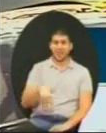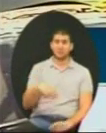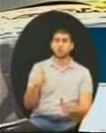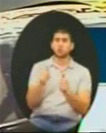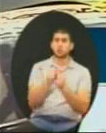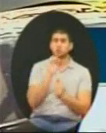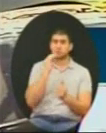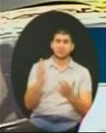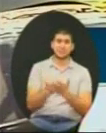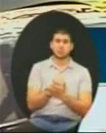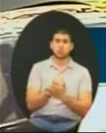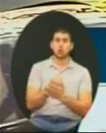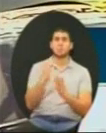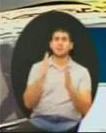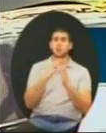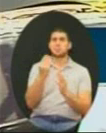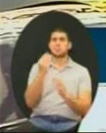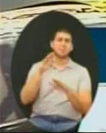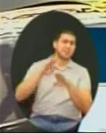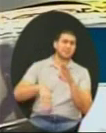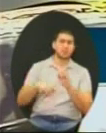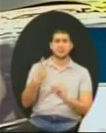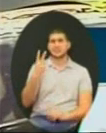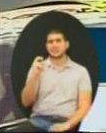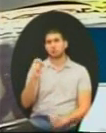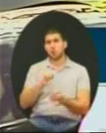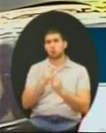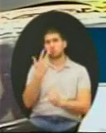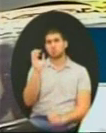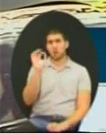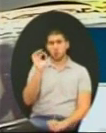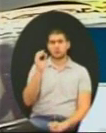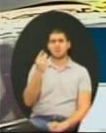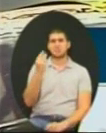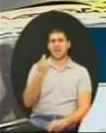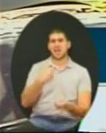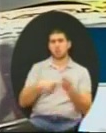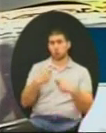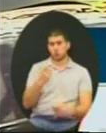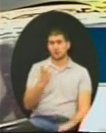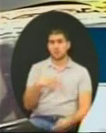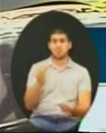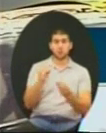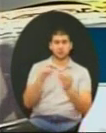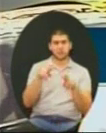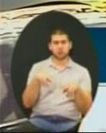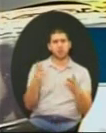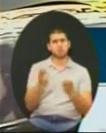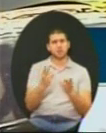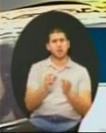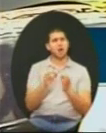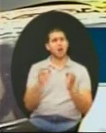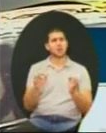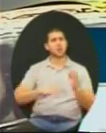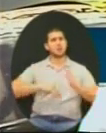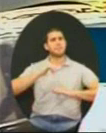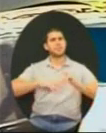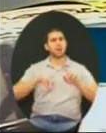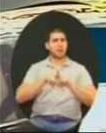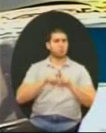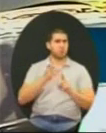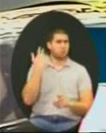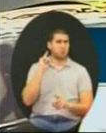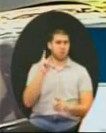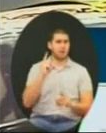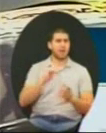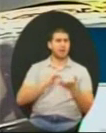שיזכו בדירות במחירים מופחתים של בין 20-30% ממחירי השוק. ומעבר לזה, יש כמובן התחלות בנייה, כמו שלא היה